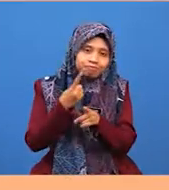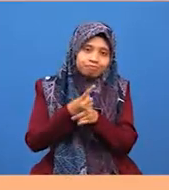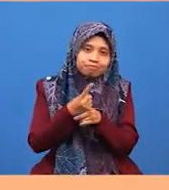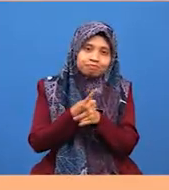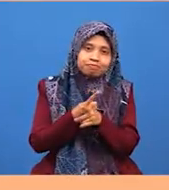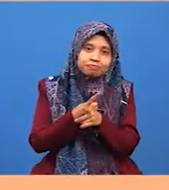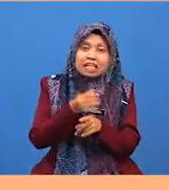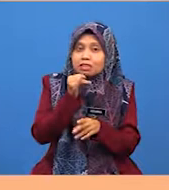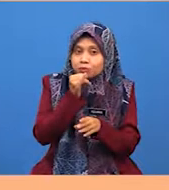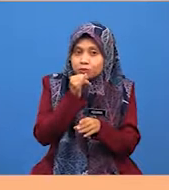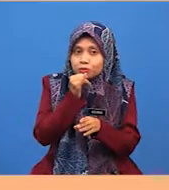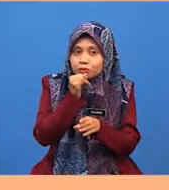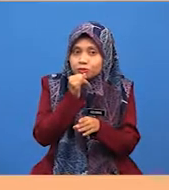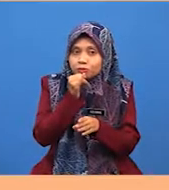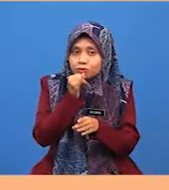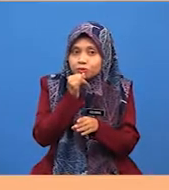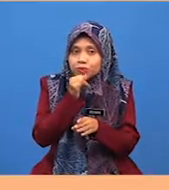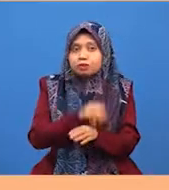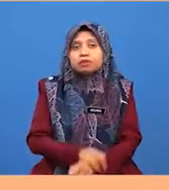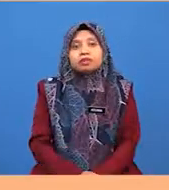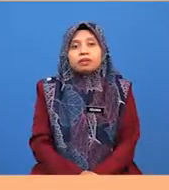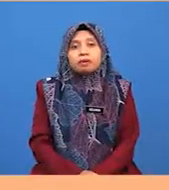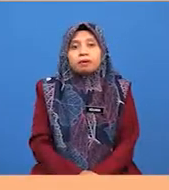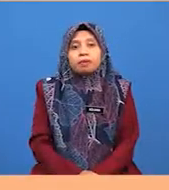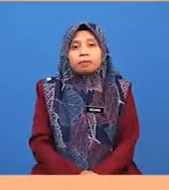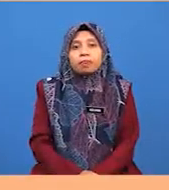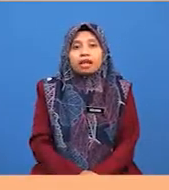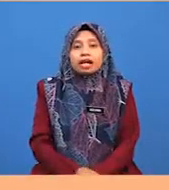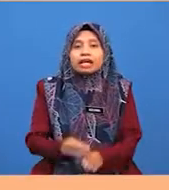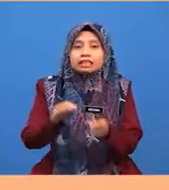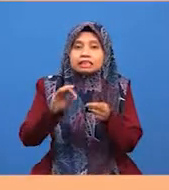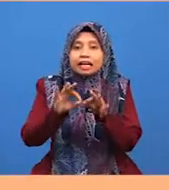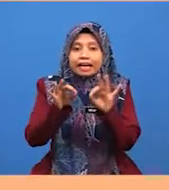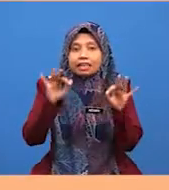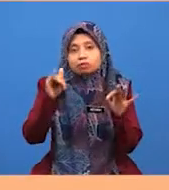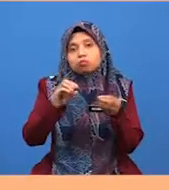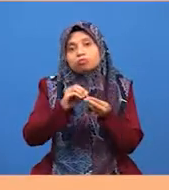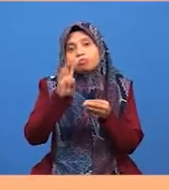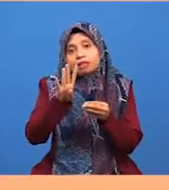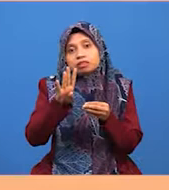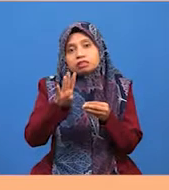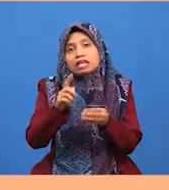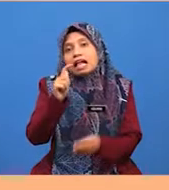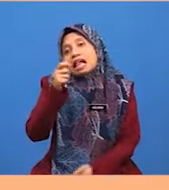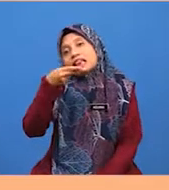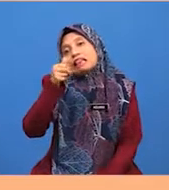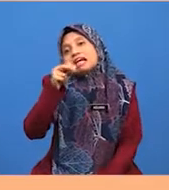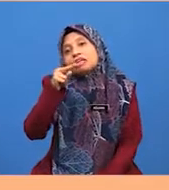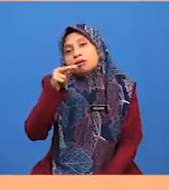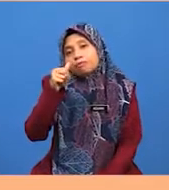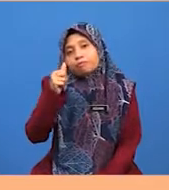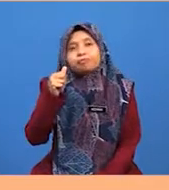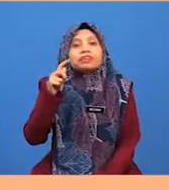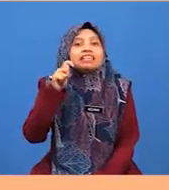betul, ibu. Ayat yang keempat, kerana menyusun